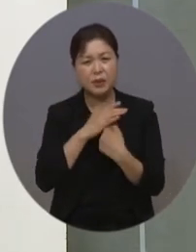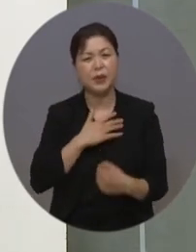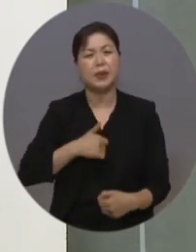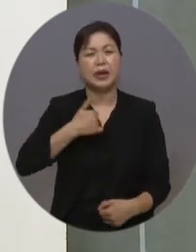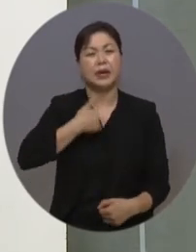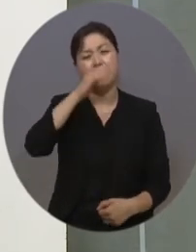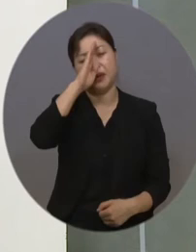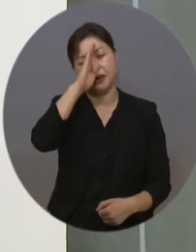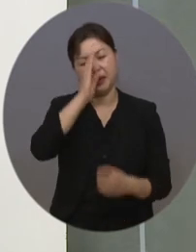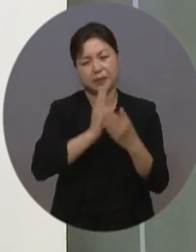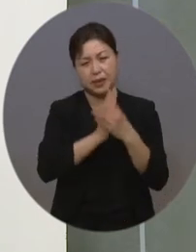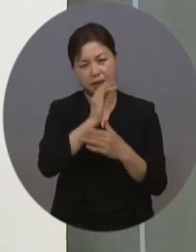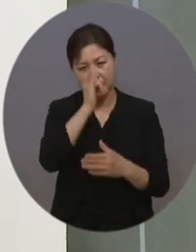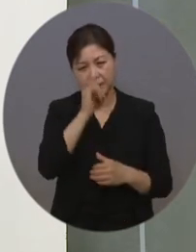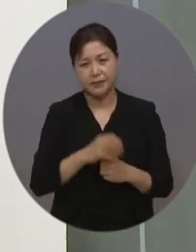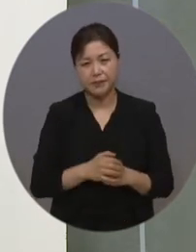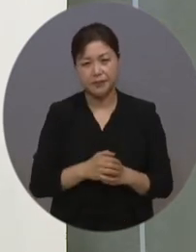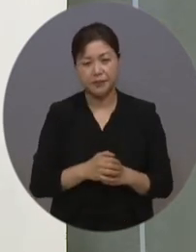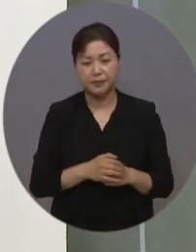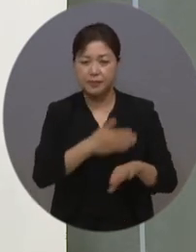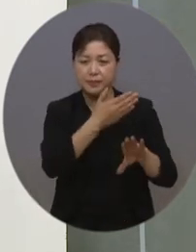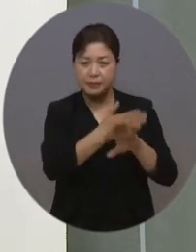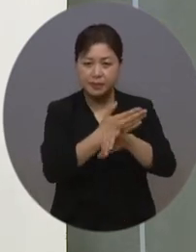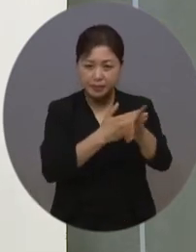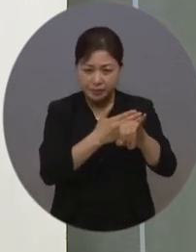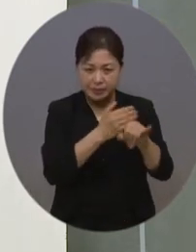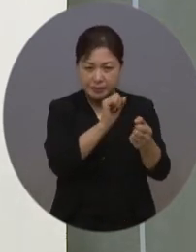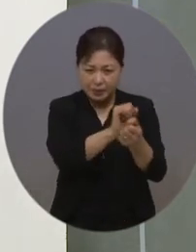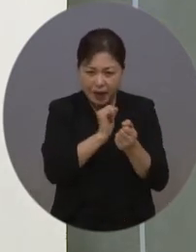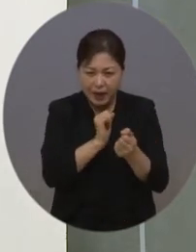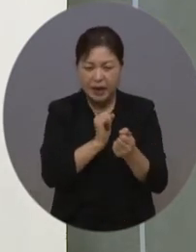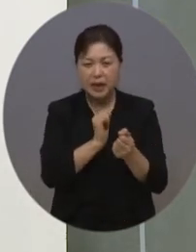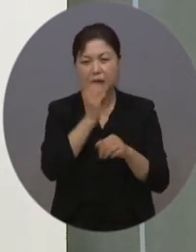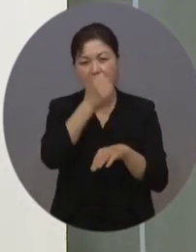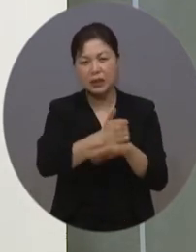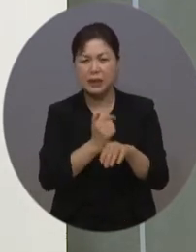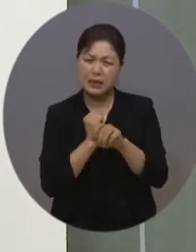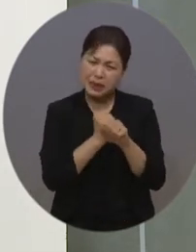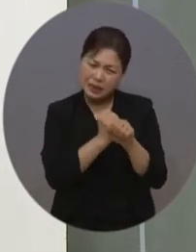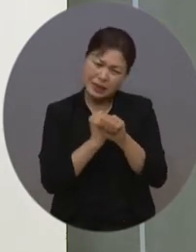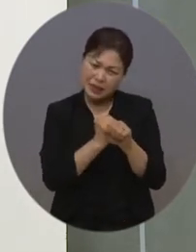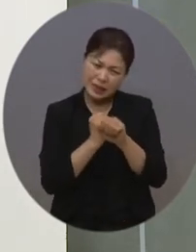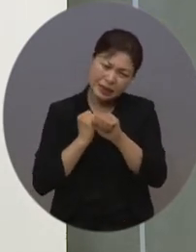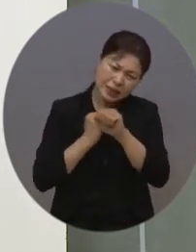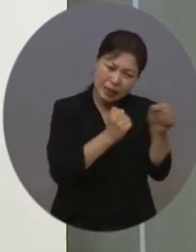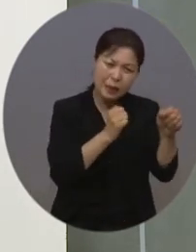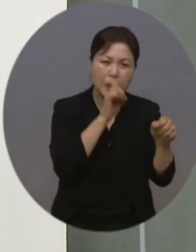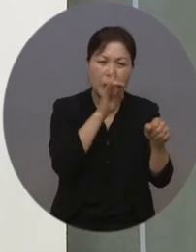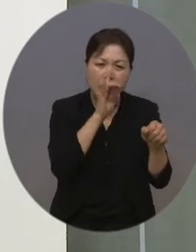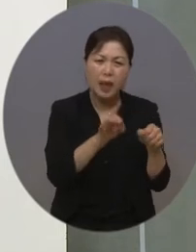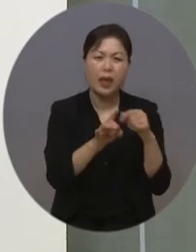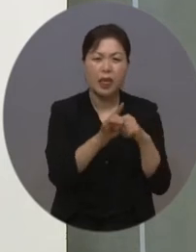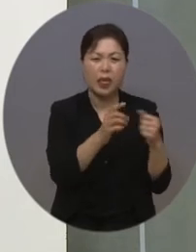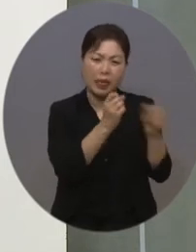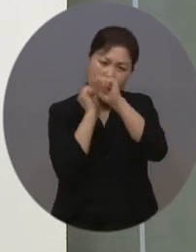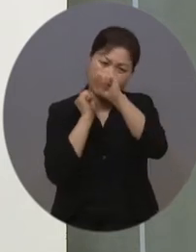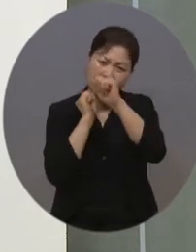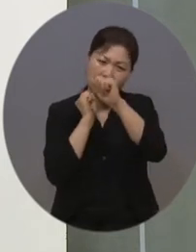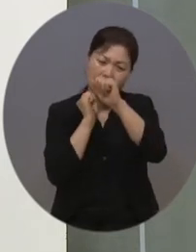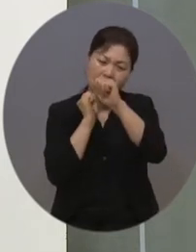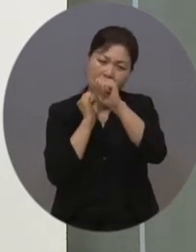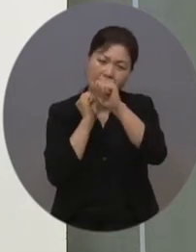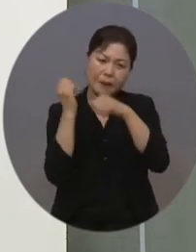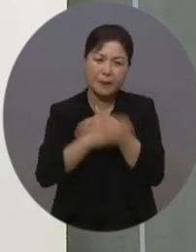때문에 다른 병균이 들어와서 이겨내지 못하고 면역력이 약해지는 그런 현상을